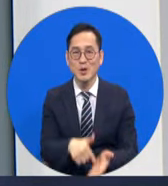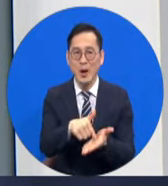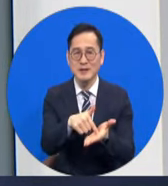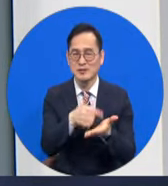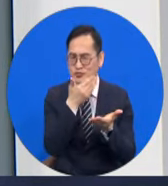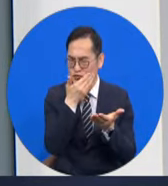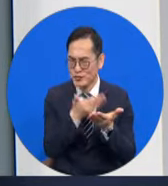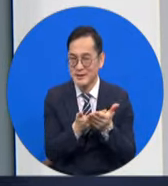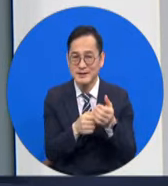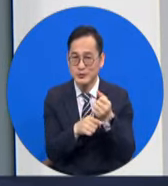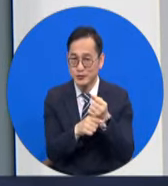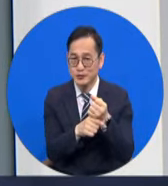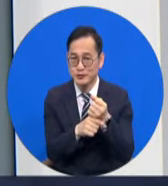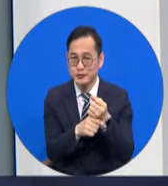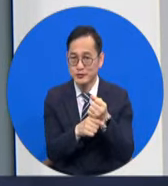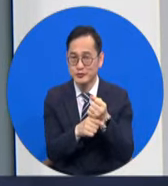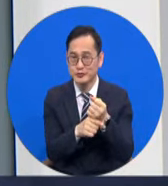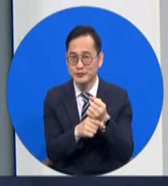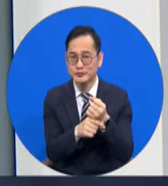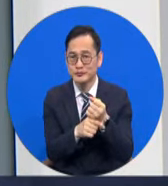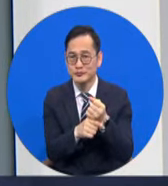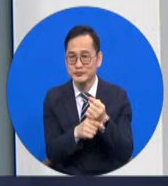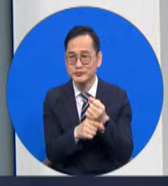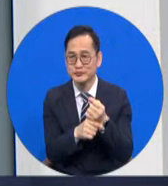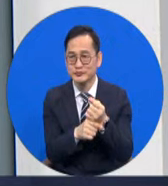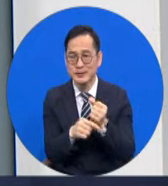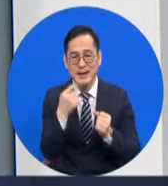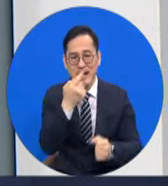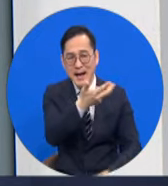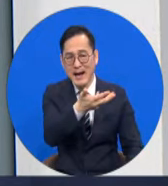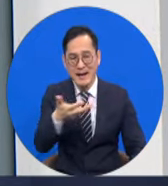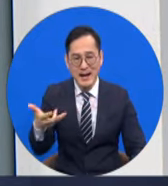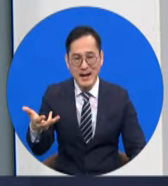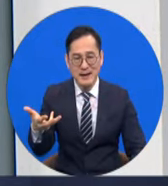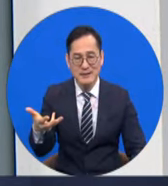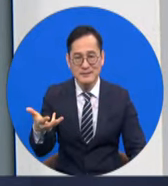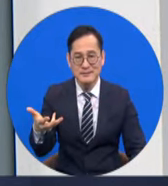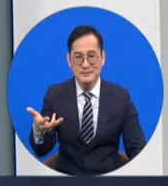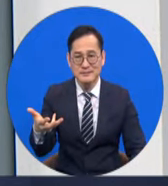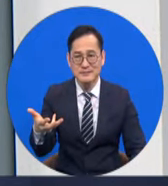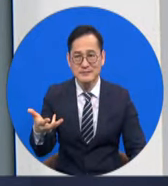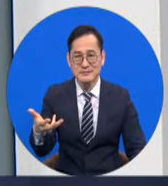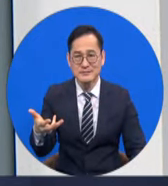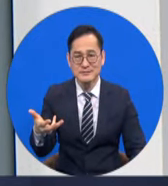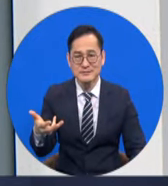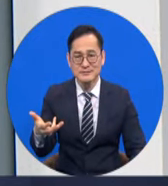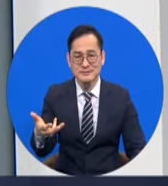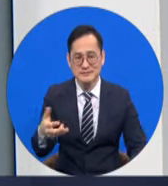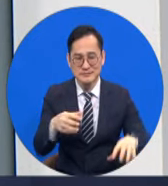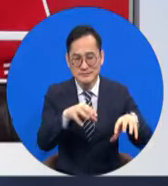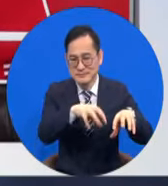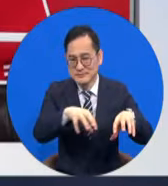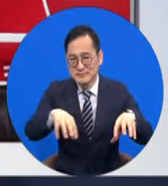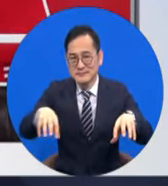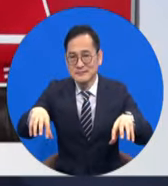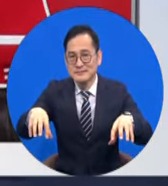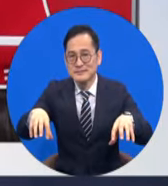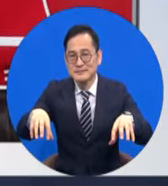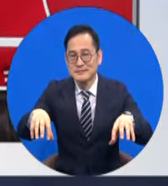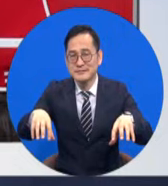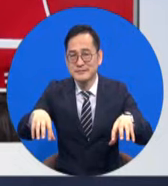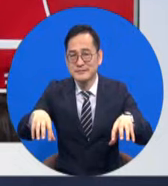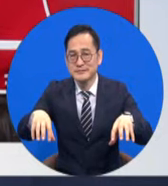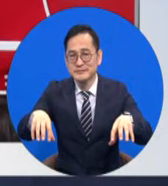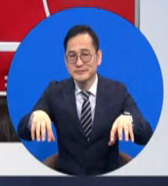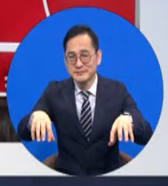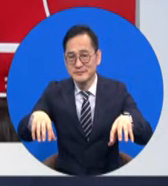관련해 가지고 벨트가 세 개가 있다고 그랬잖아요. 한강, 낙동강, 반도체. 그런데 뭐니 뭐니 해도 그래도 제일 중요한 벨트는